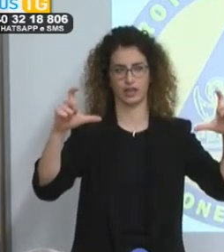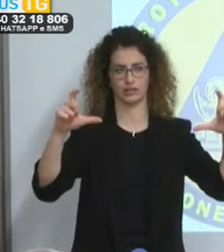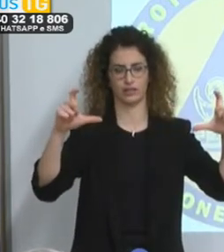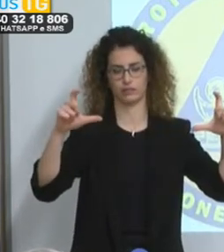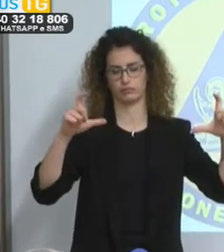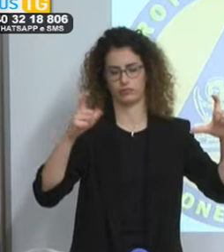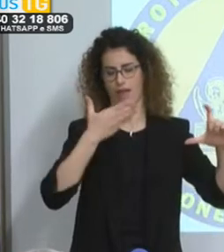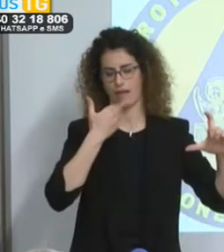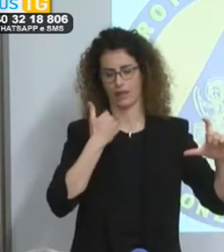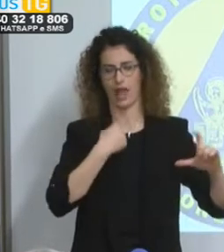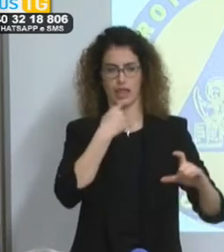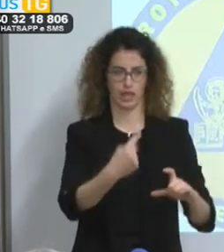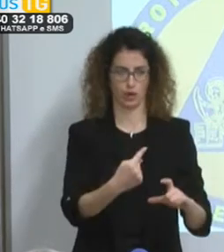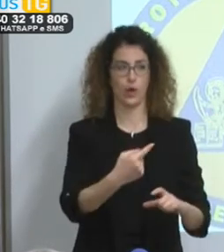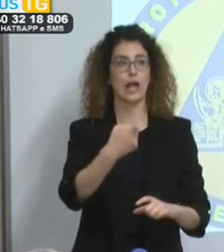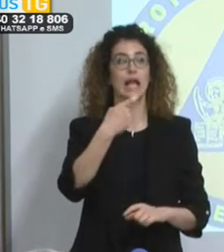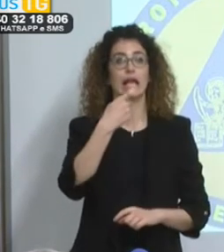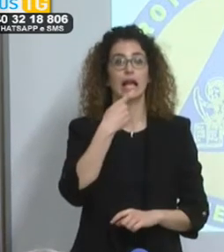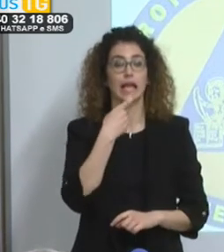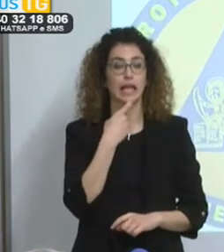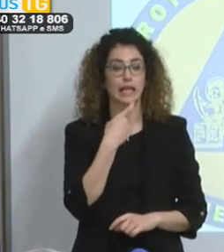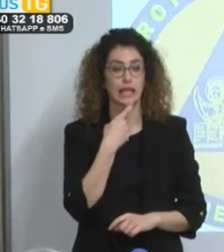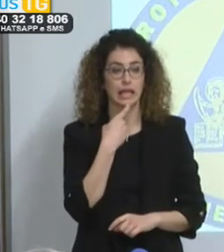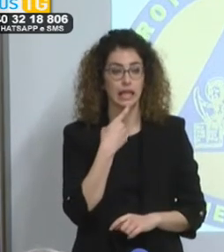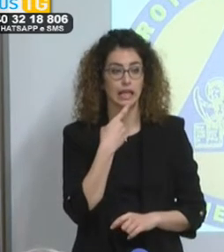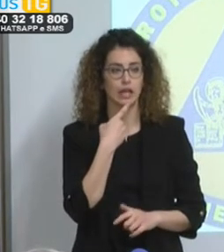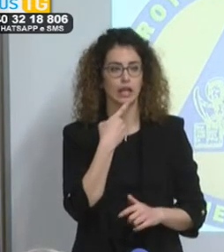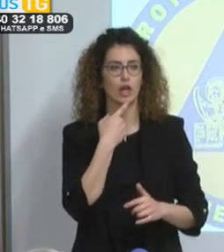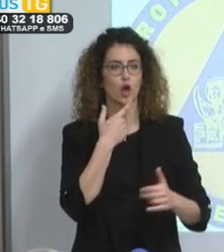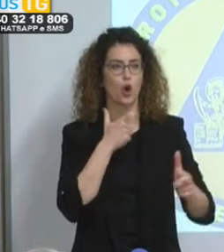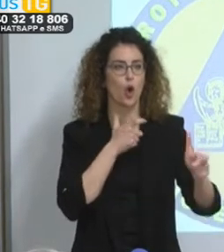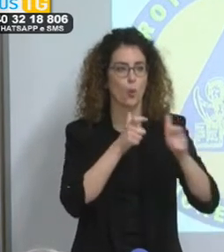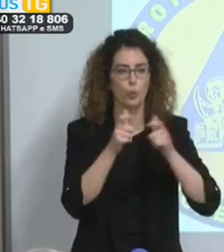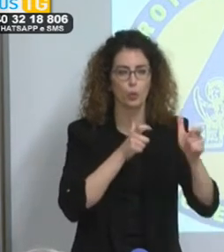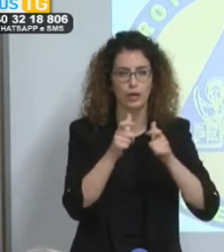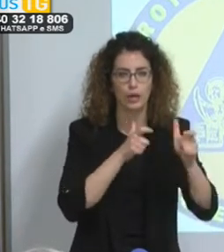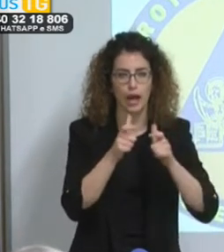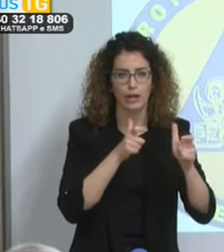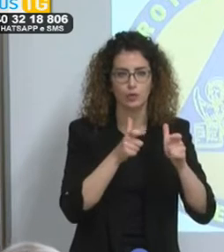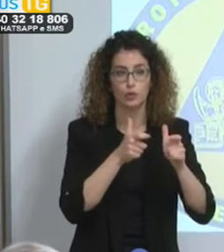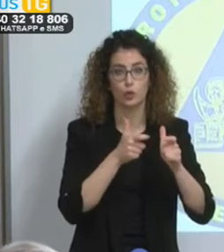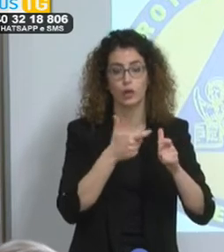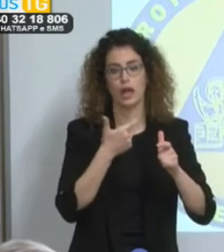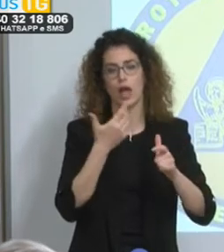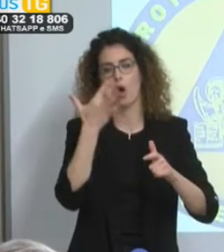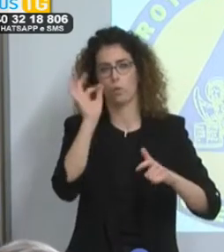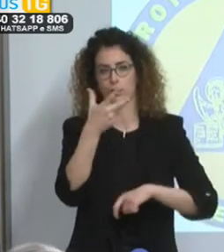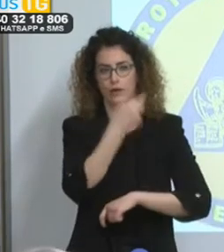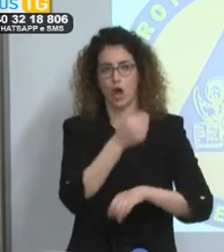quelli che non hanno avuto nessuna forma di comunicazione con le istituzioni per essere vaccinati,